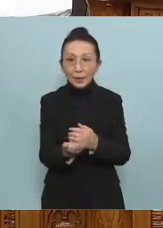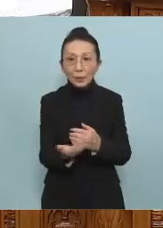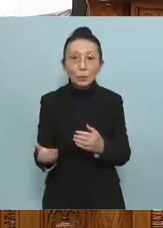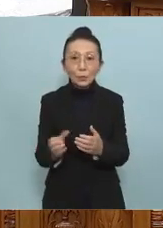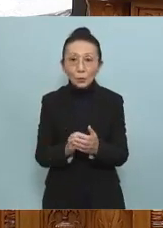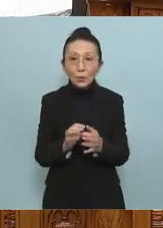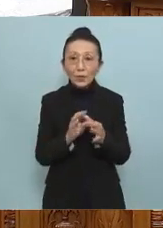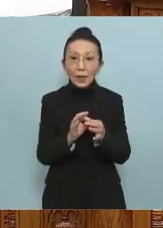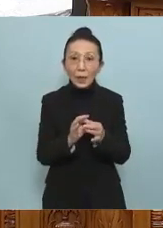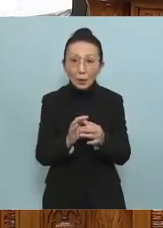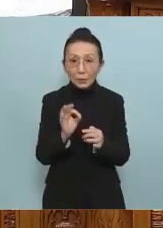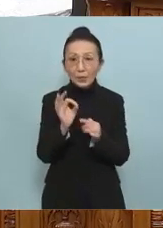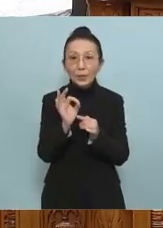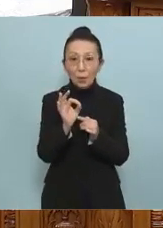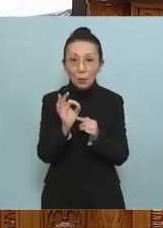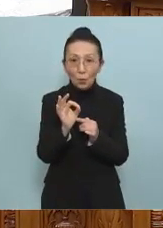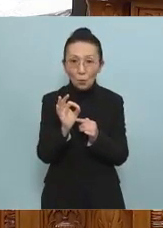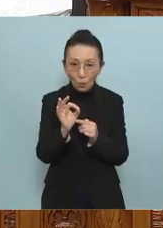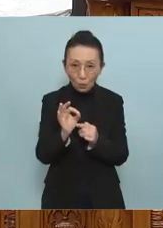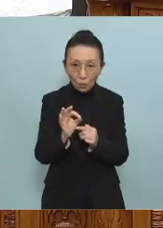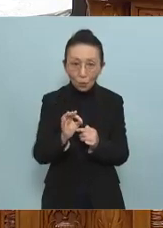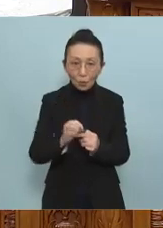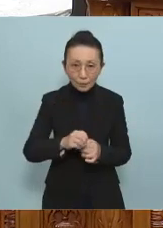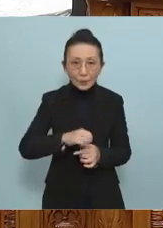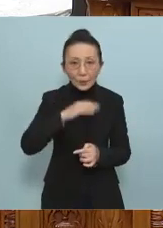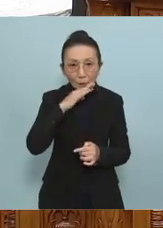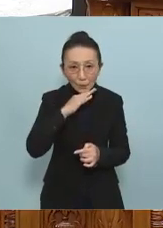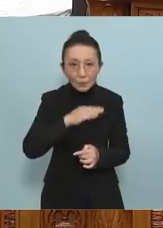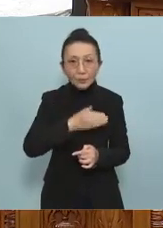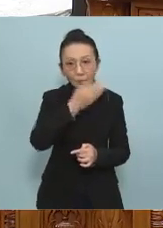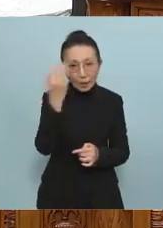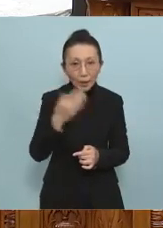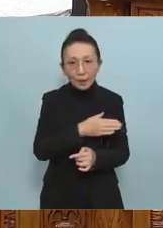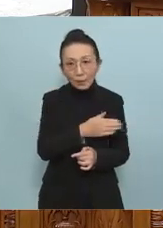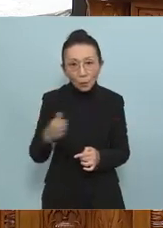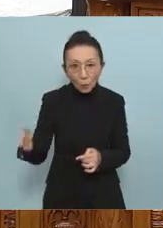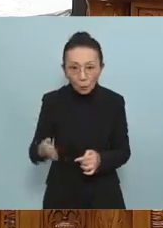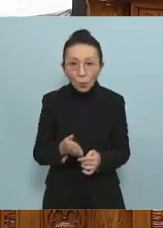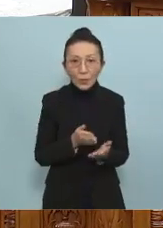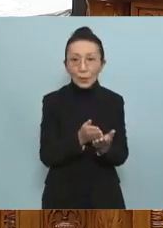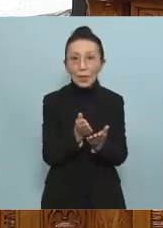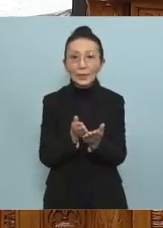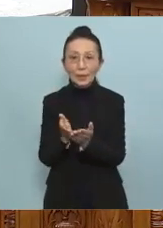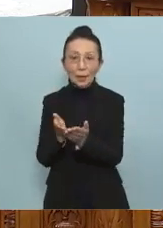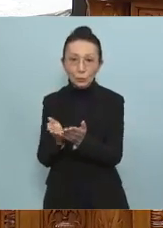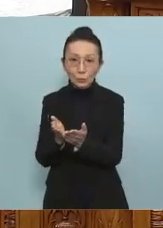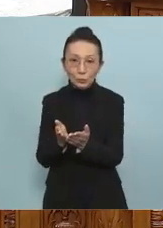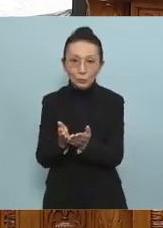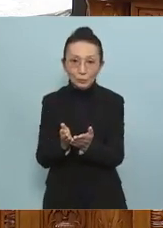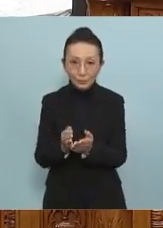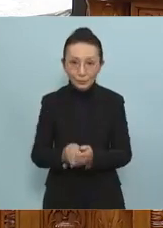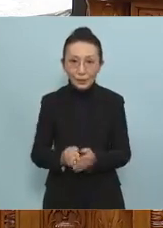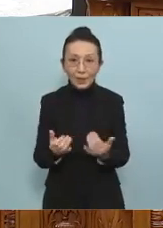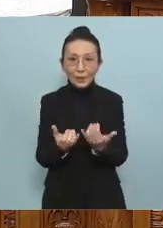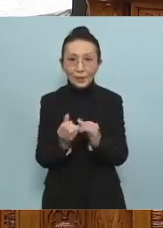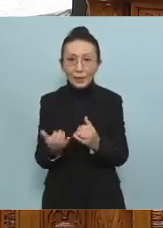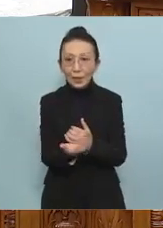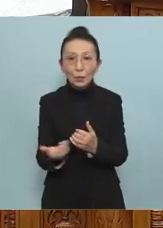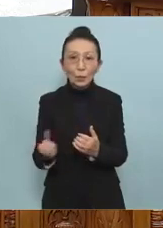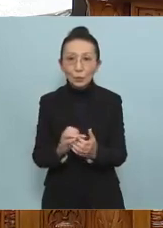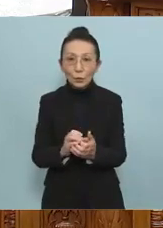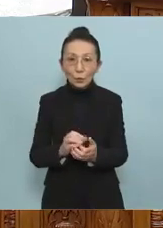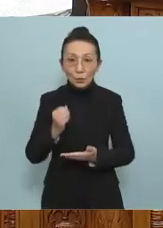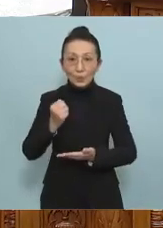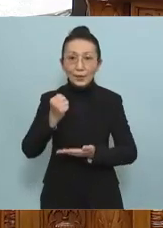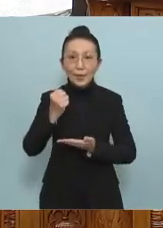費用をあらゆる世代が広く公平に分かち合うという観点から、社会保障の財源として位置づ